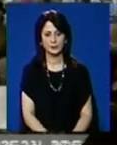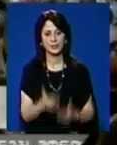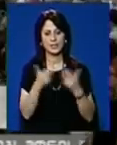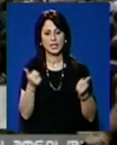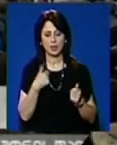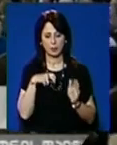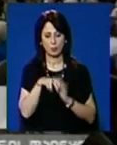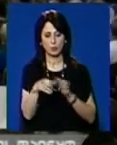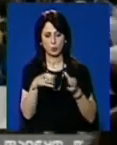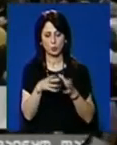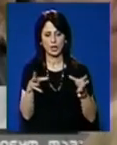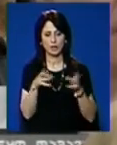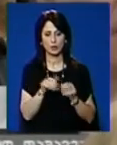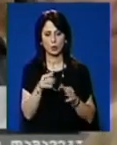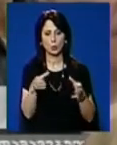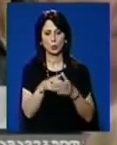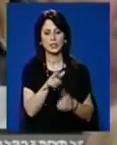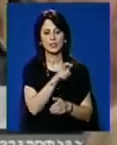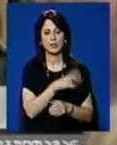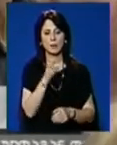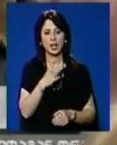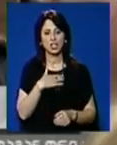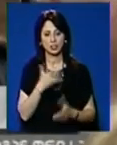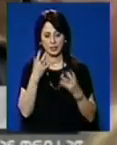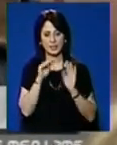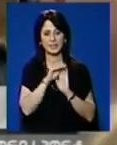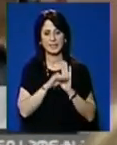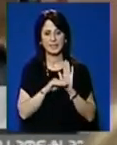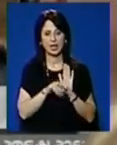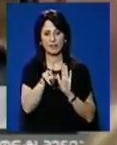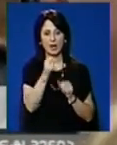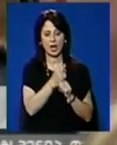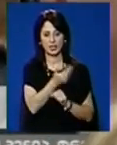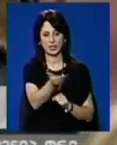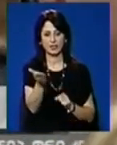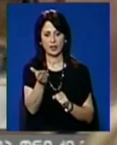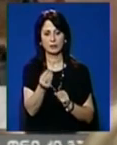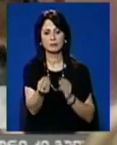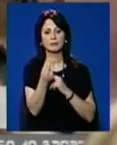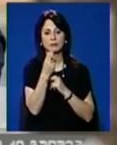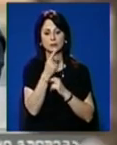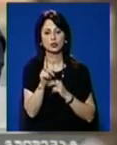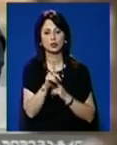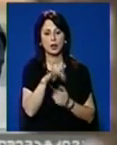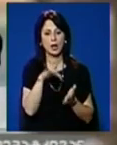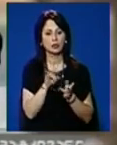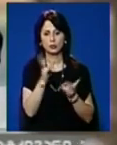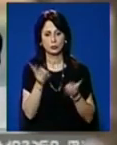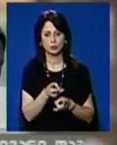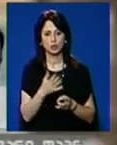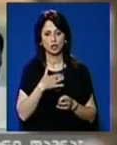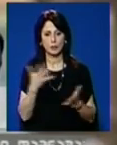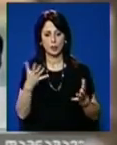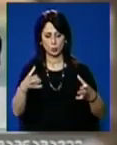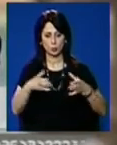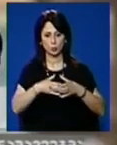დიახ, მე მოვდივარ გუნდთან ერთად, როგორც ამ გუნდის წევრი, მაგრამ ჩემს დღის წესრიგს ადგენ თქვენ, ჩემი თანაქალაქელები, ჩემი